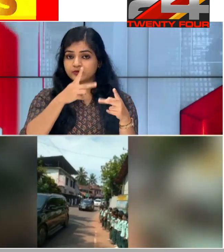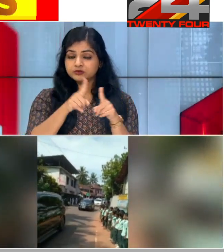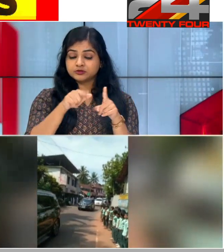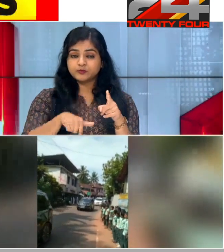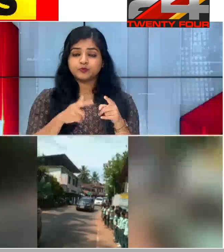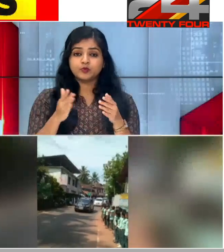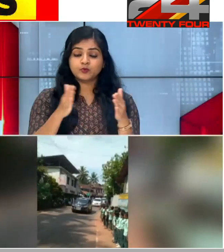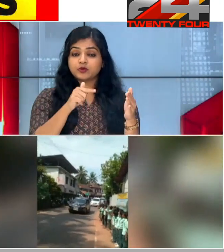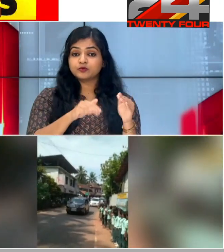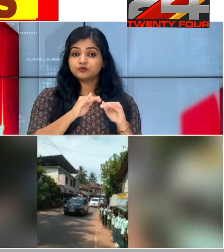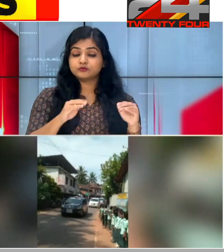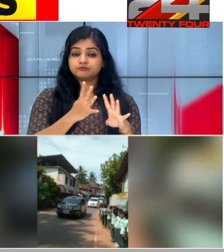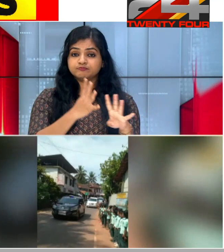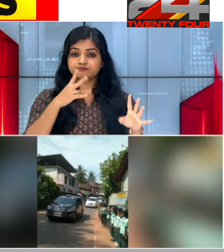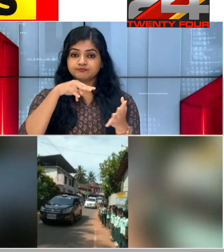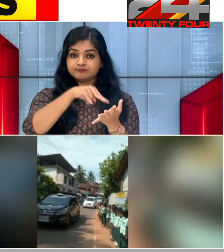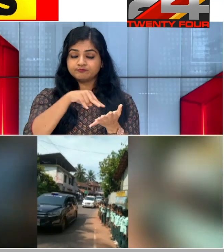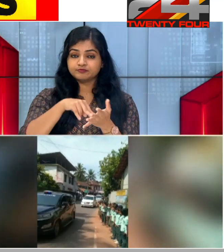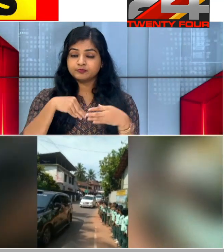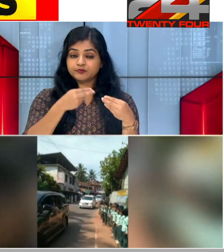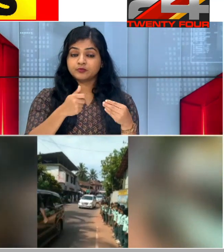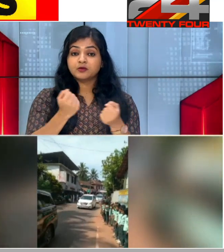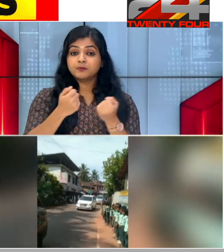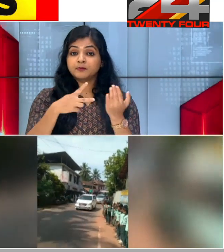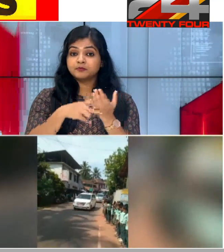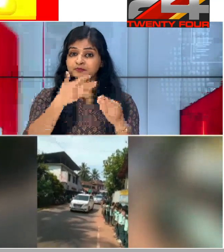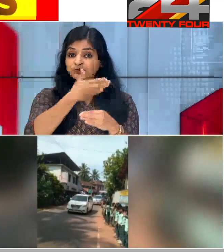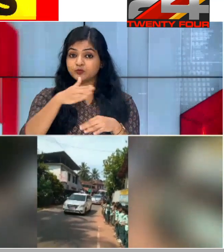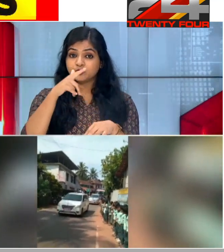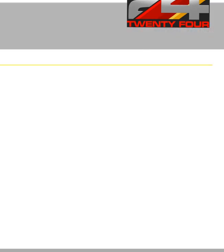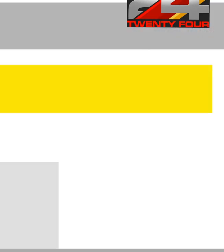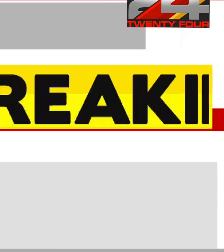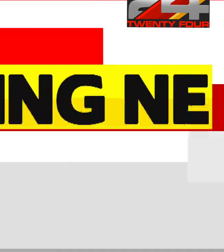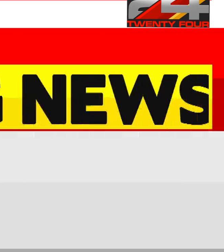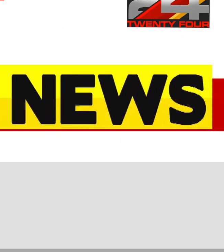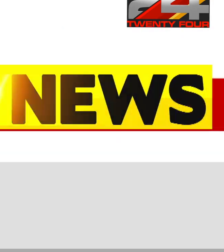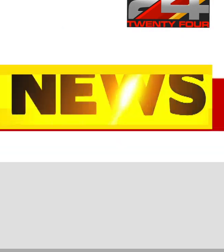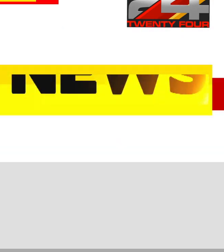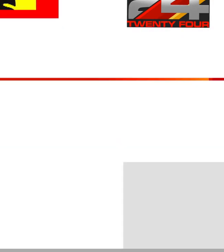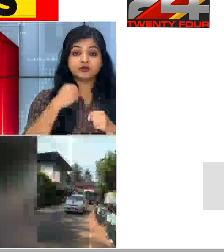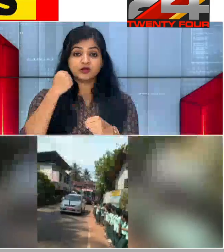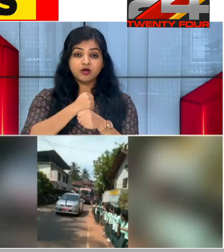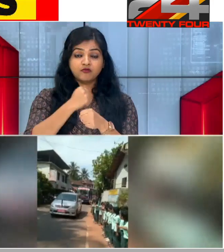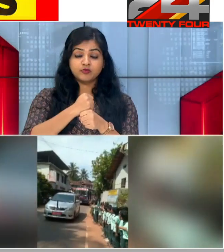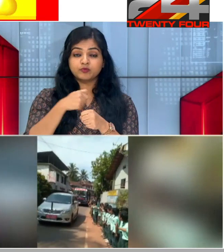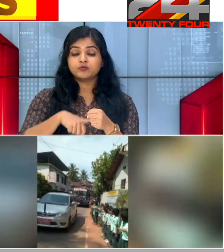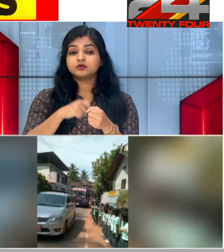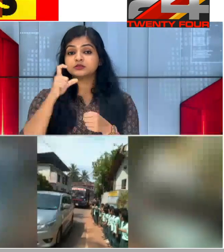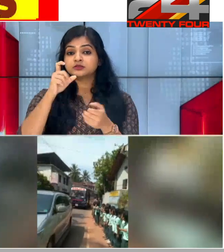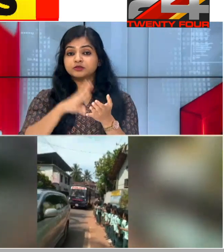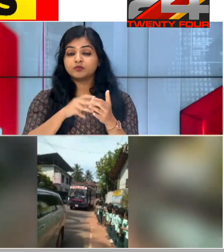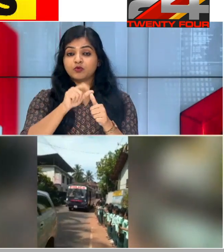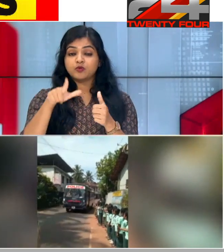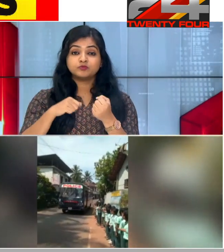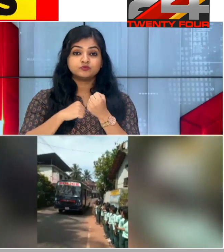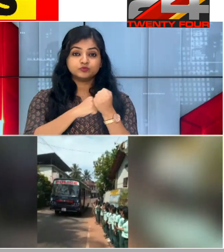ഭാഗത്ത് കുട്ടികളെ നിരത്തി നിർത്തുകയും ഒപ്പം ഈ ബസ് കടന്നു പോകുന്നതിനിടെ ഈ സർക്കാരിനും അതുപോലെ തന്നെ ഈ മുഖ്യമന്ത്രിക്കൊക്കെ